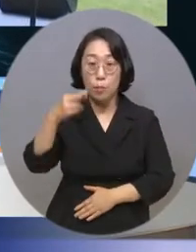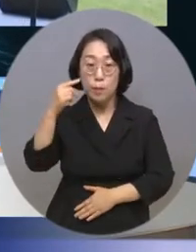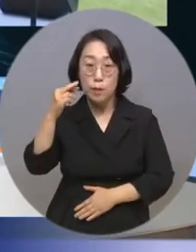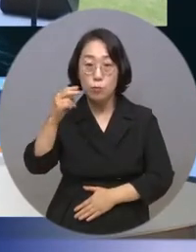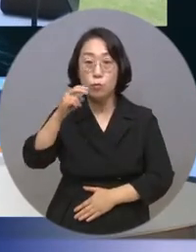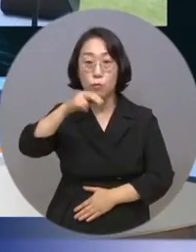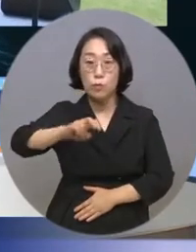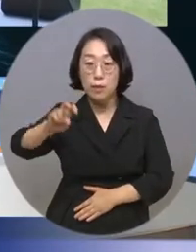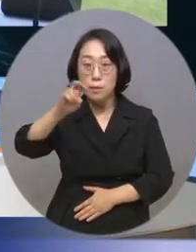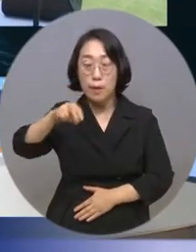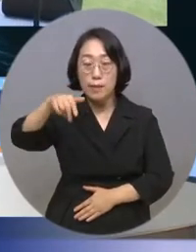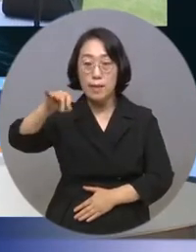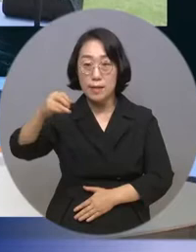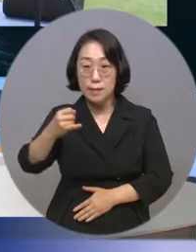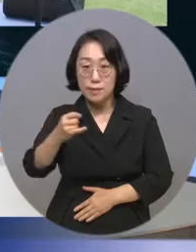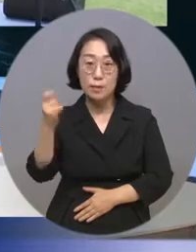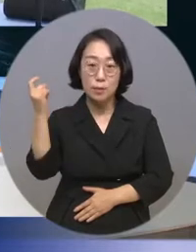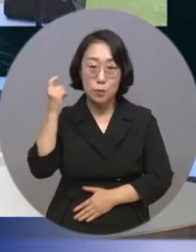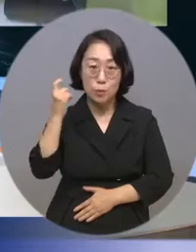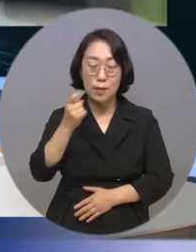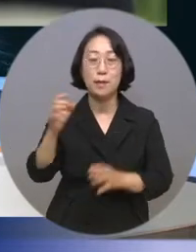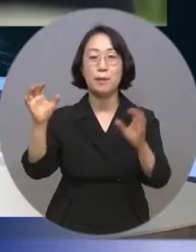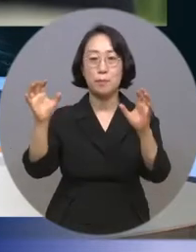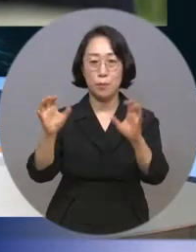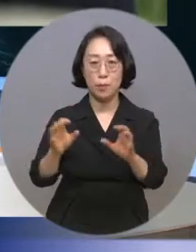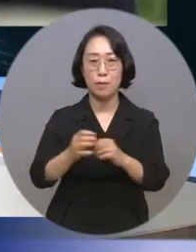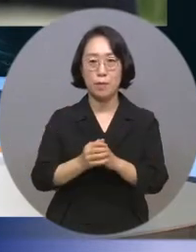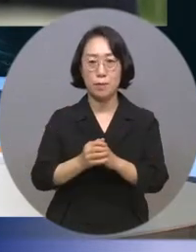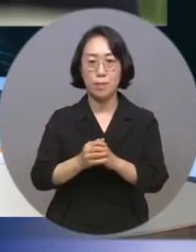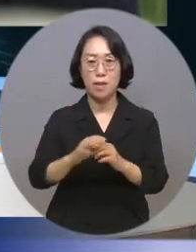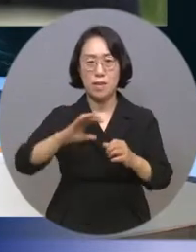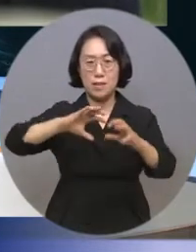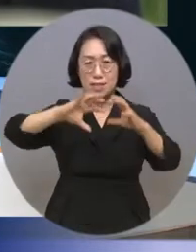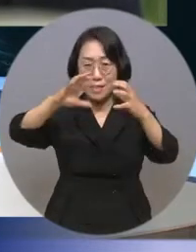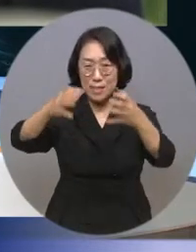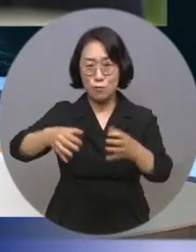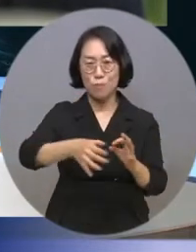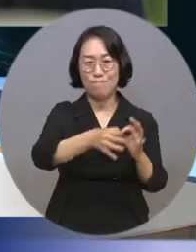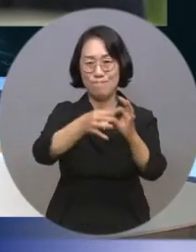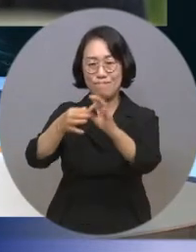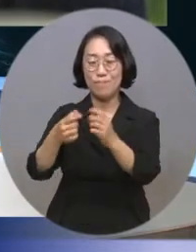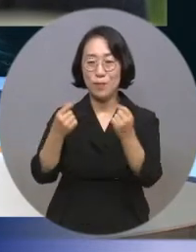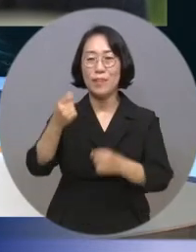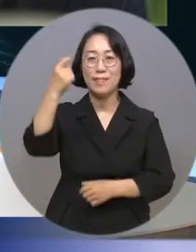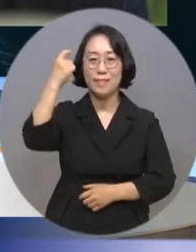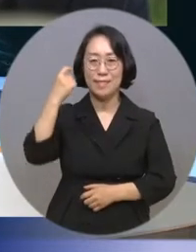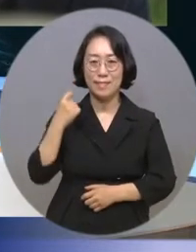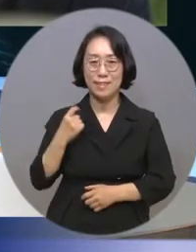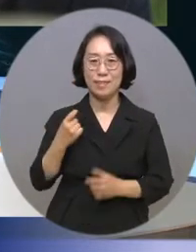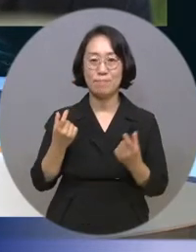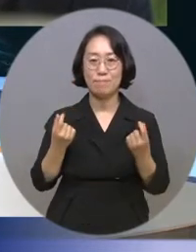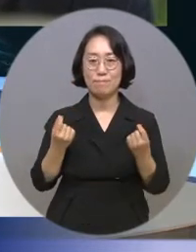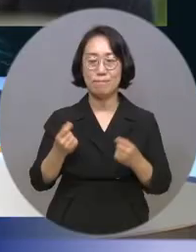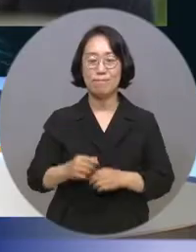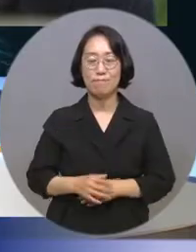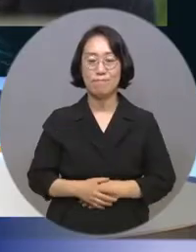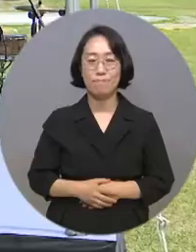재즈 선율이 울려 퍼진다고 합니다. 지구촌이라는 말이 실감나는데요. 장유진 기자가 보도합니다.